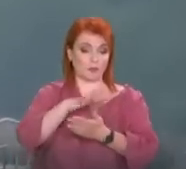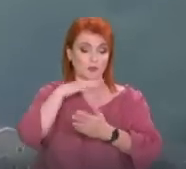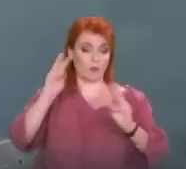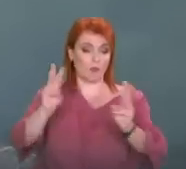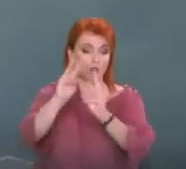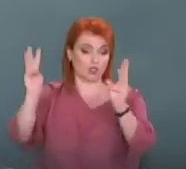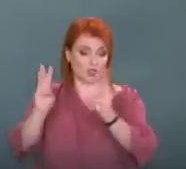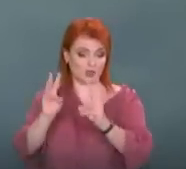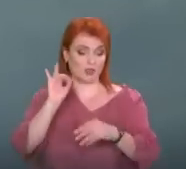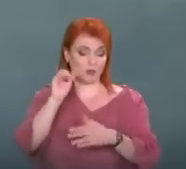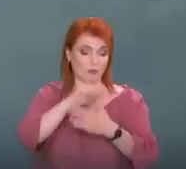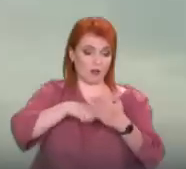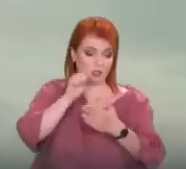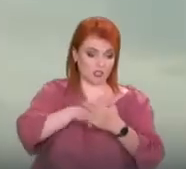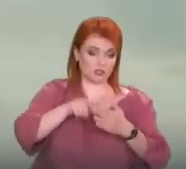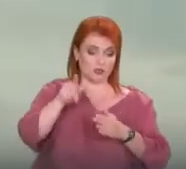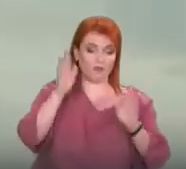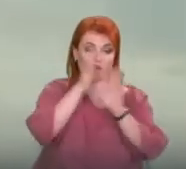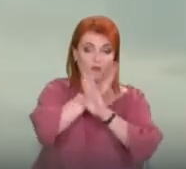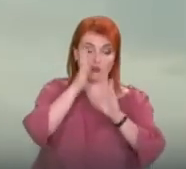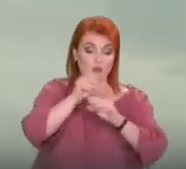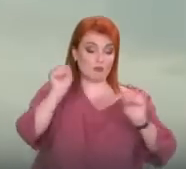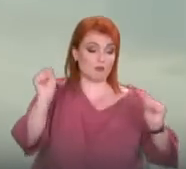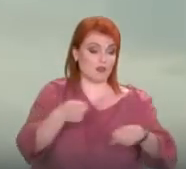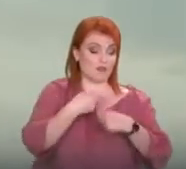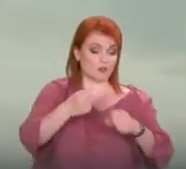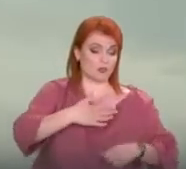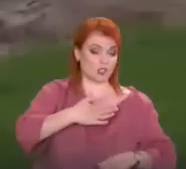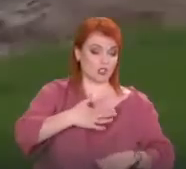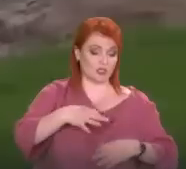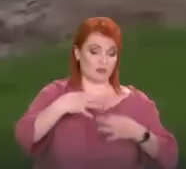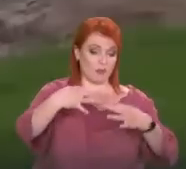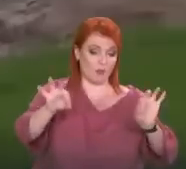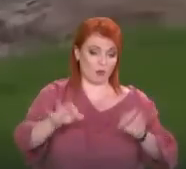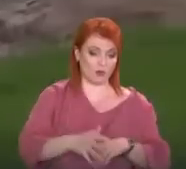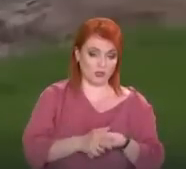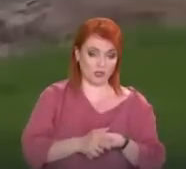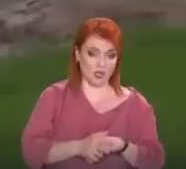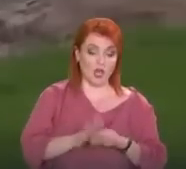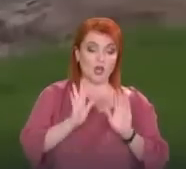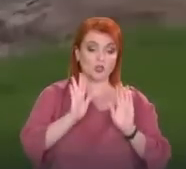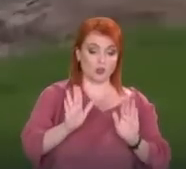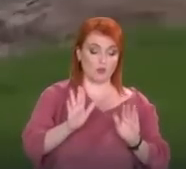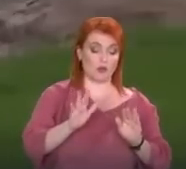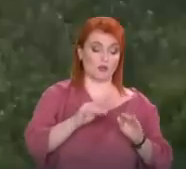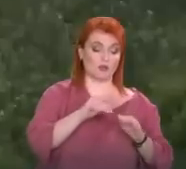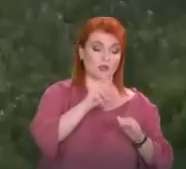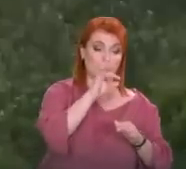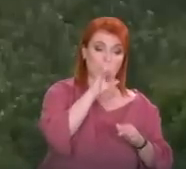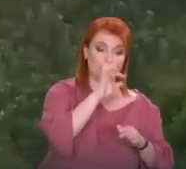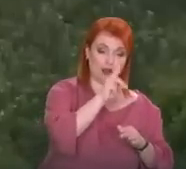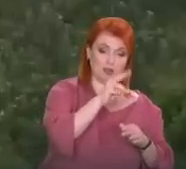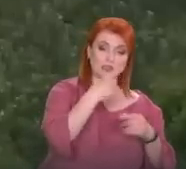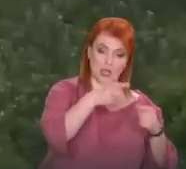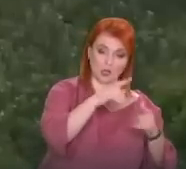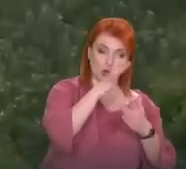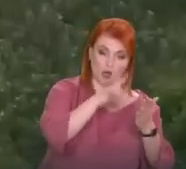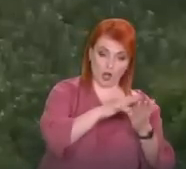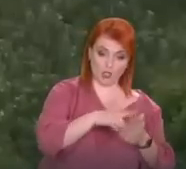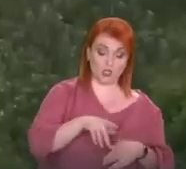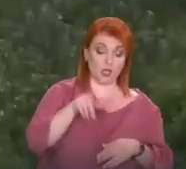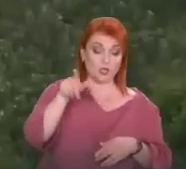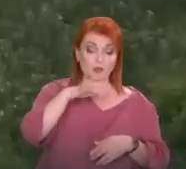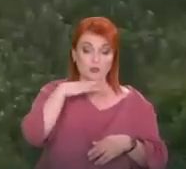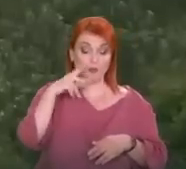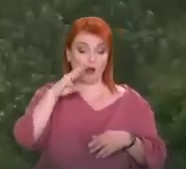sunt considerate scăpate de sub control. Numai în Quebec, una dintre cele mai populate provincii ale Canadei, sunt 80 de incendii de pădure